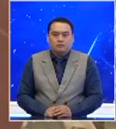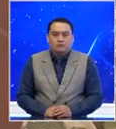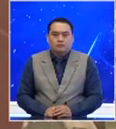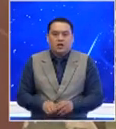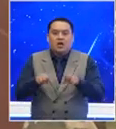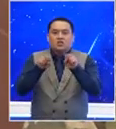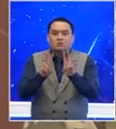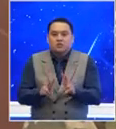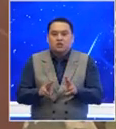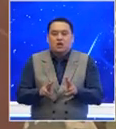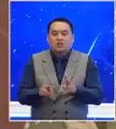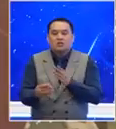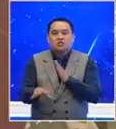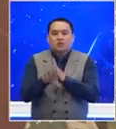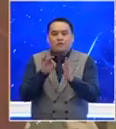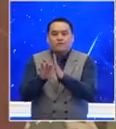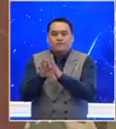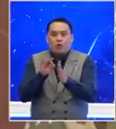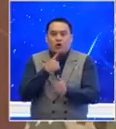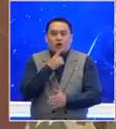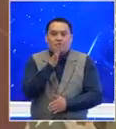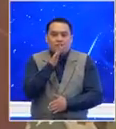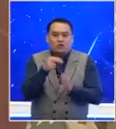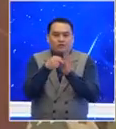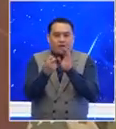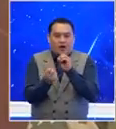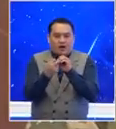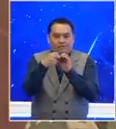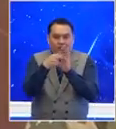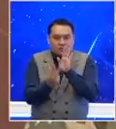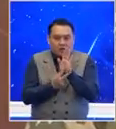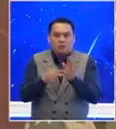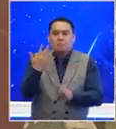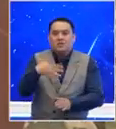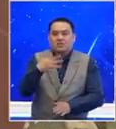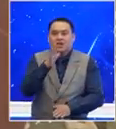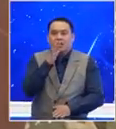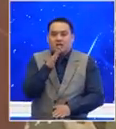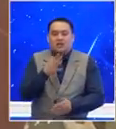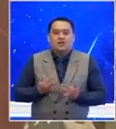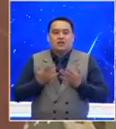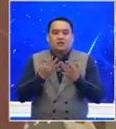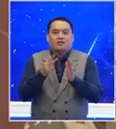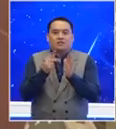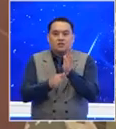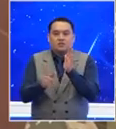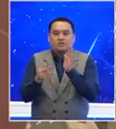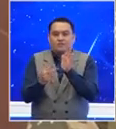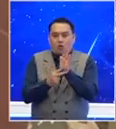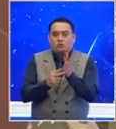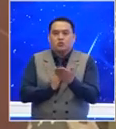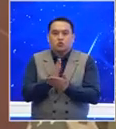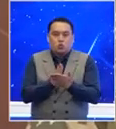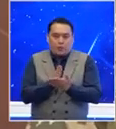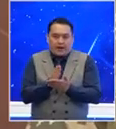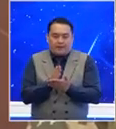На специальные сборы были призваны военнообязанные в возрасте от 18 до 50 лет. В Карасайском районе требовалось 78 человек для несения